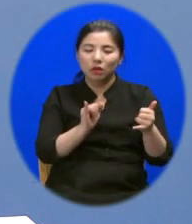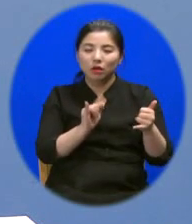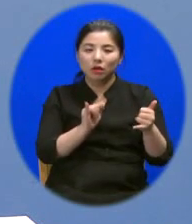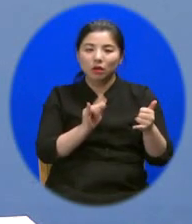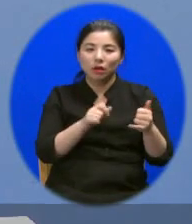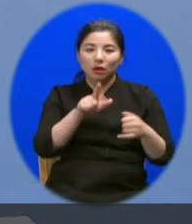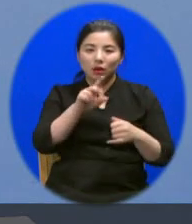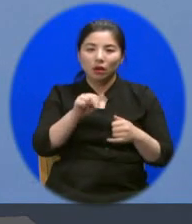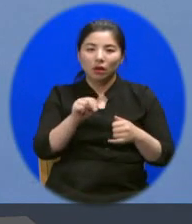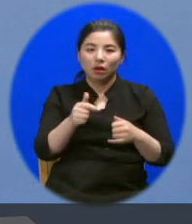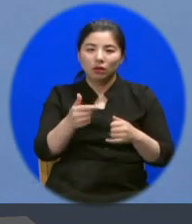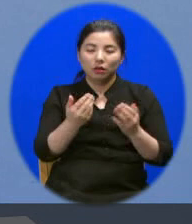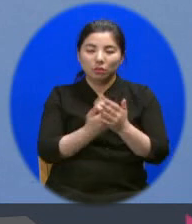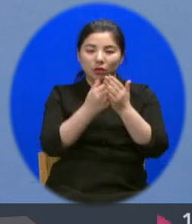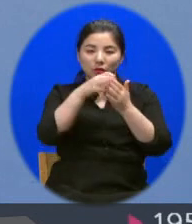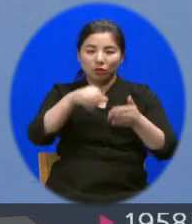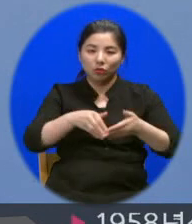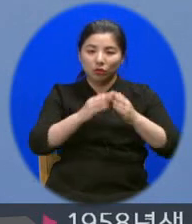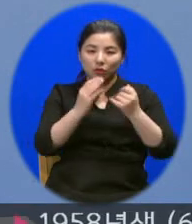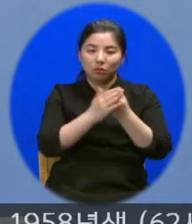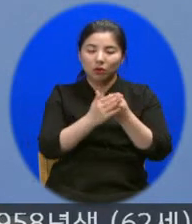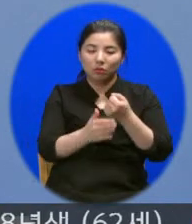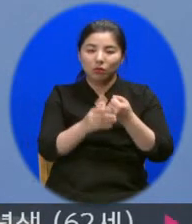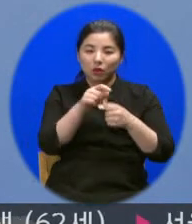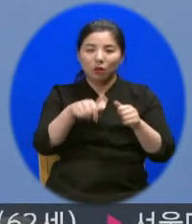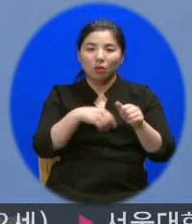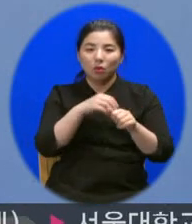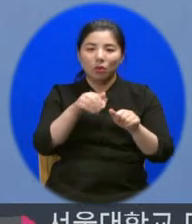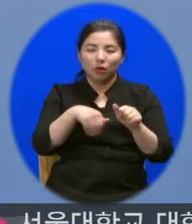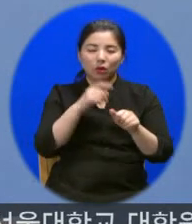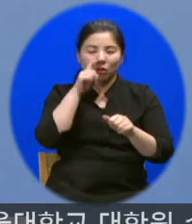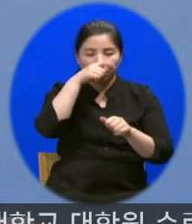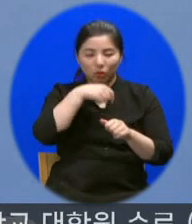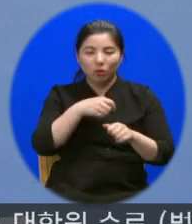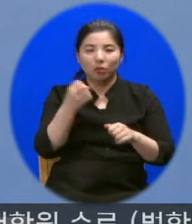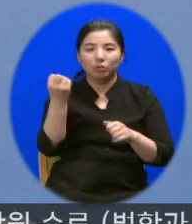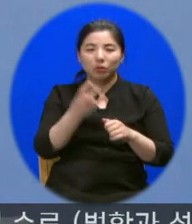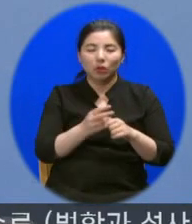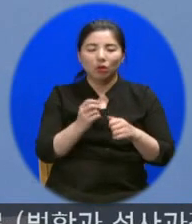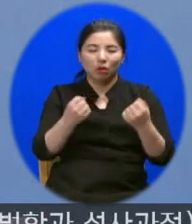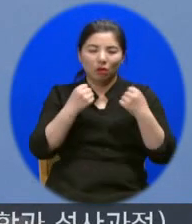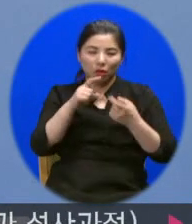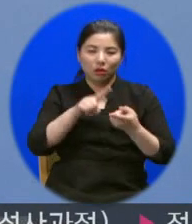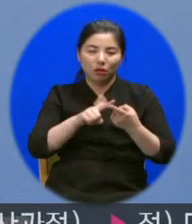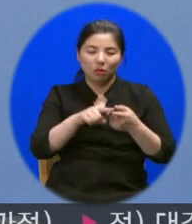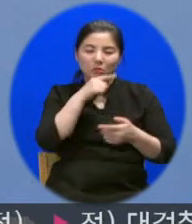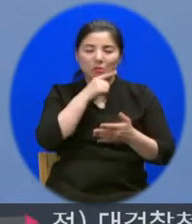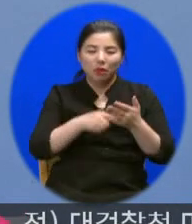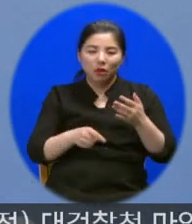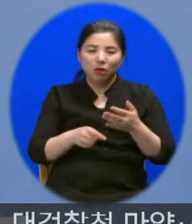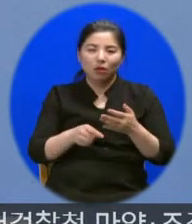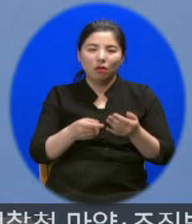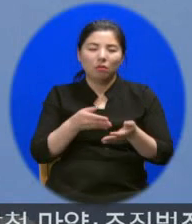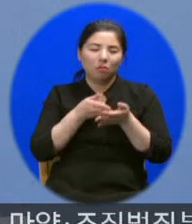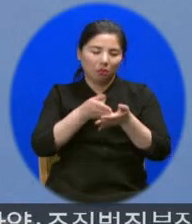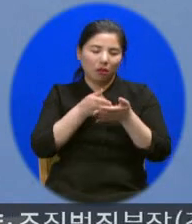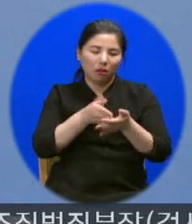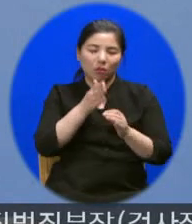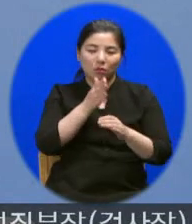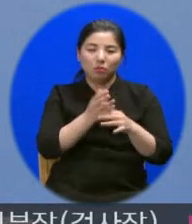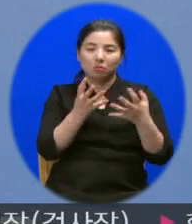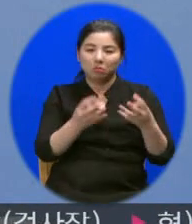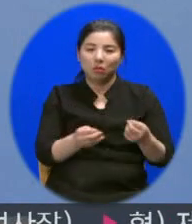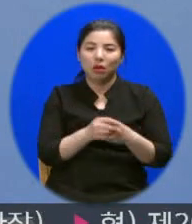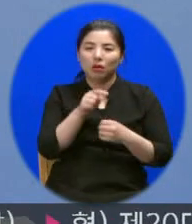lng 발전소 건립으로 인한 환경오염 또 건강에 대한 피해 부분에 관해서 호소를 많이 하시는데요 그